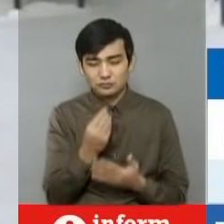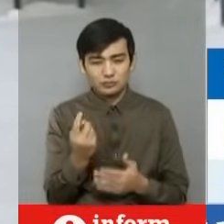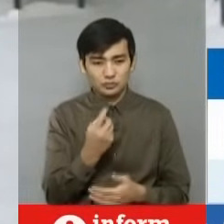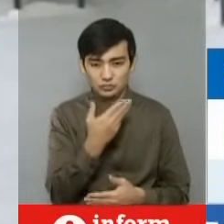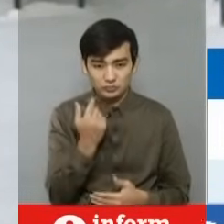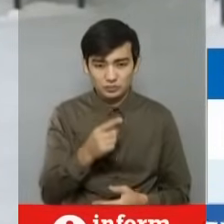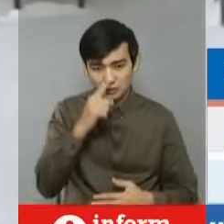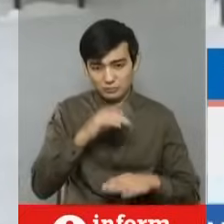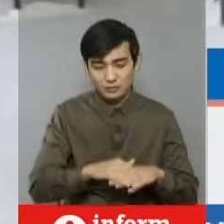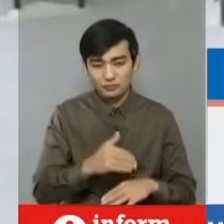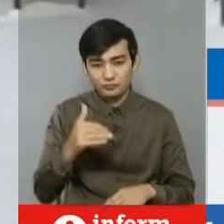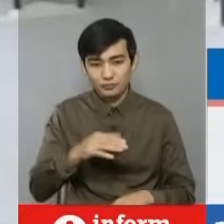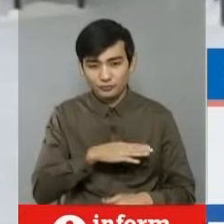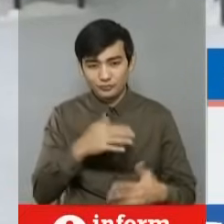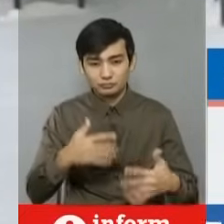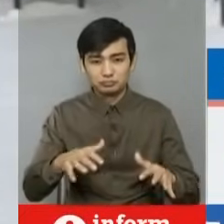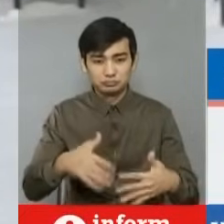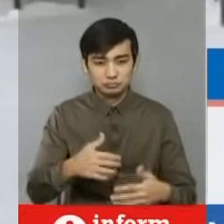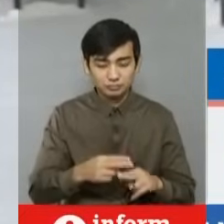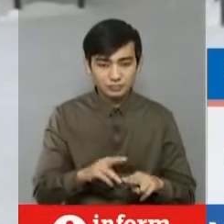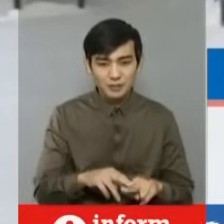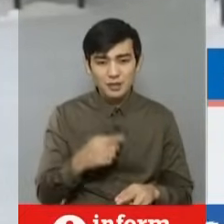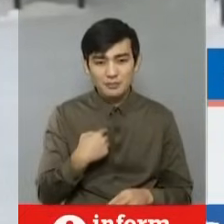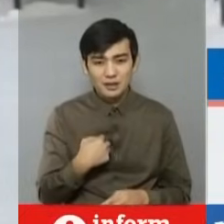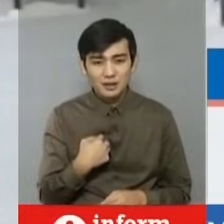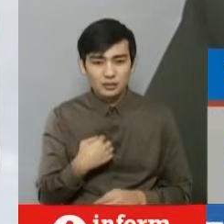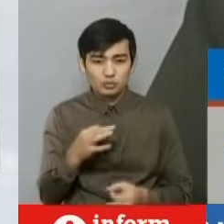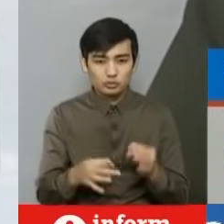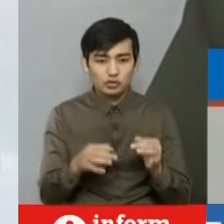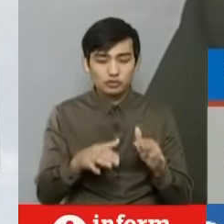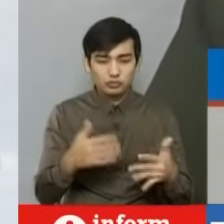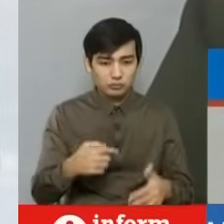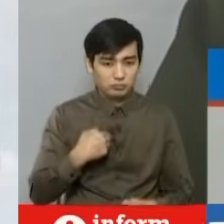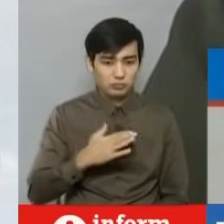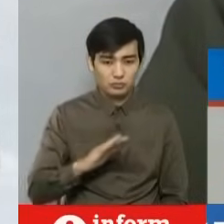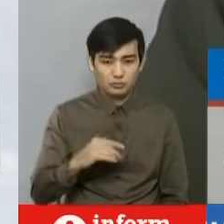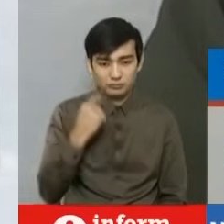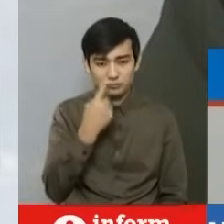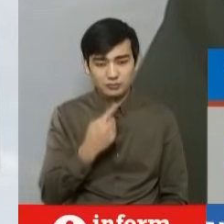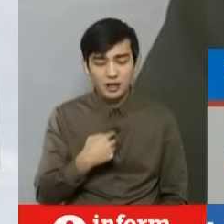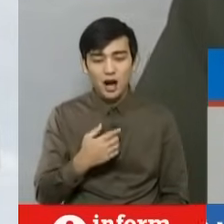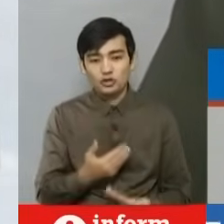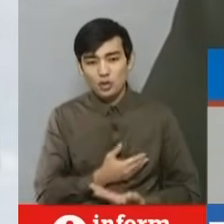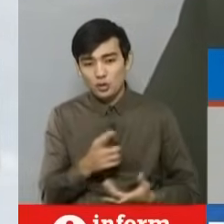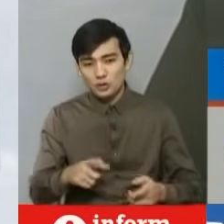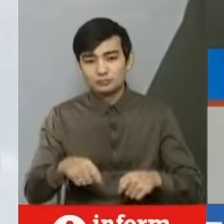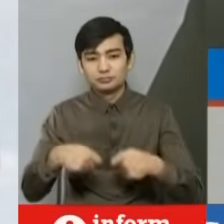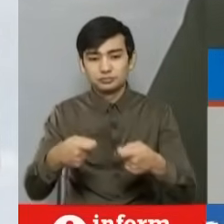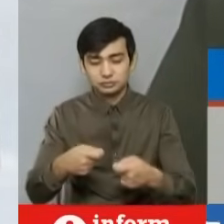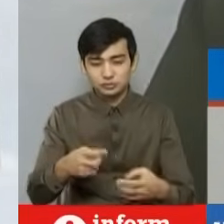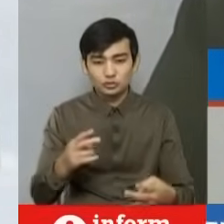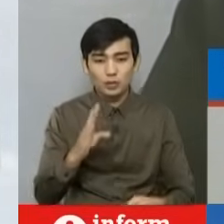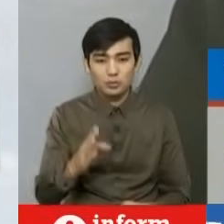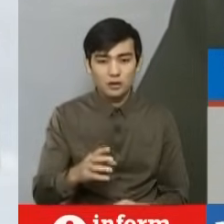данного суд Ил что мы являемся не надлежащими цами жители его передадут его на баланс соответственно должны